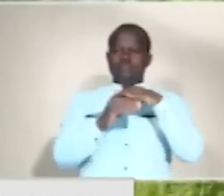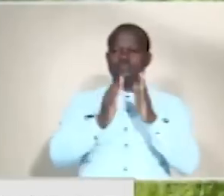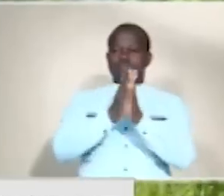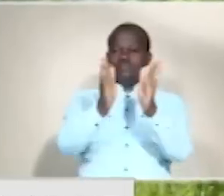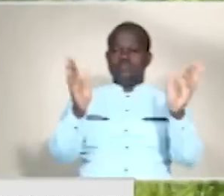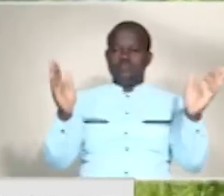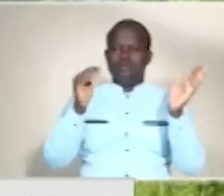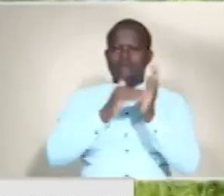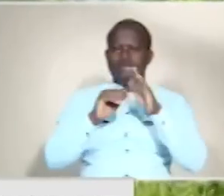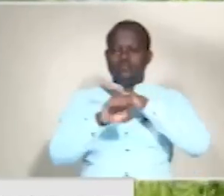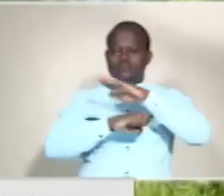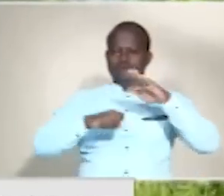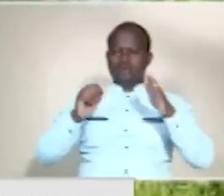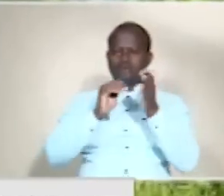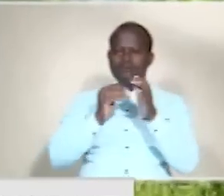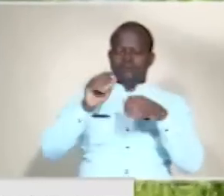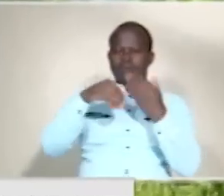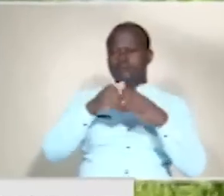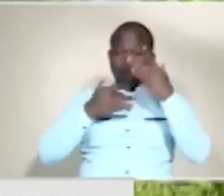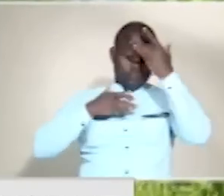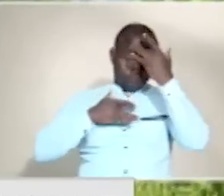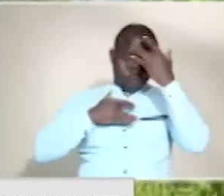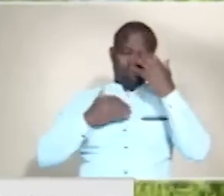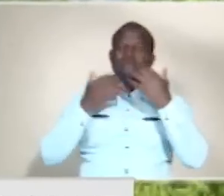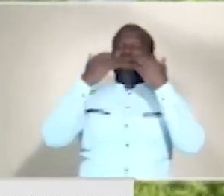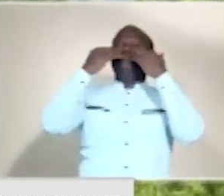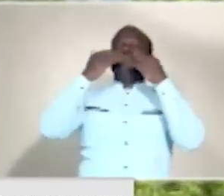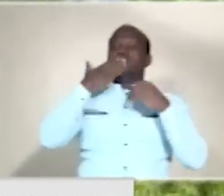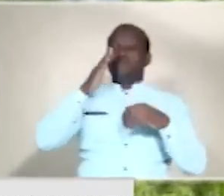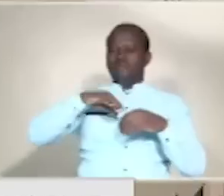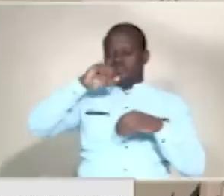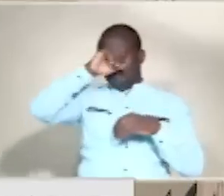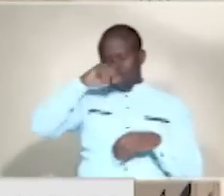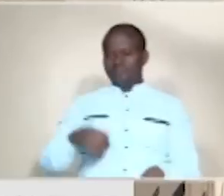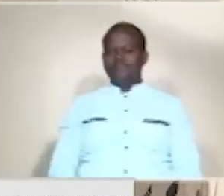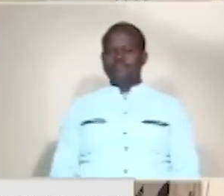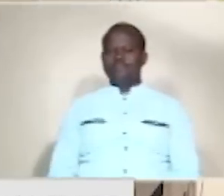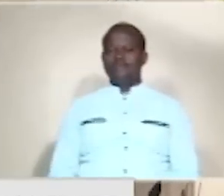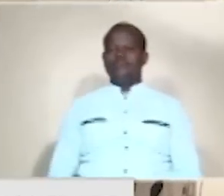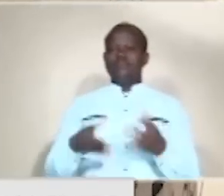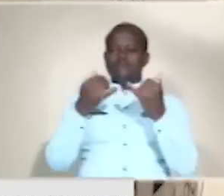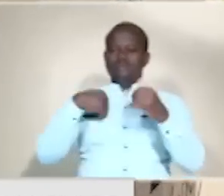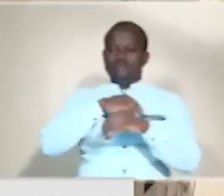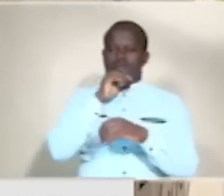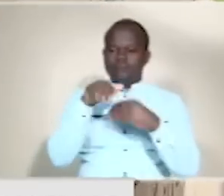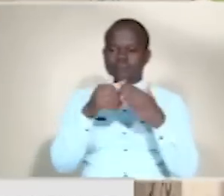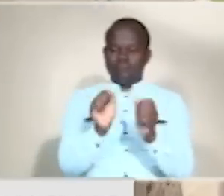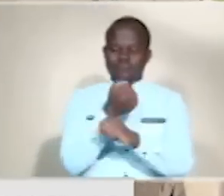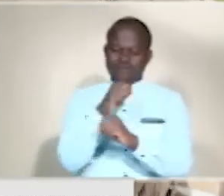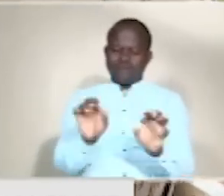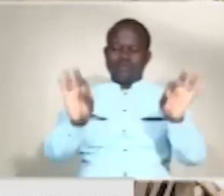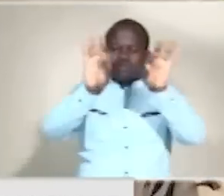cyo kubungabunga ibidukikije no kurwanya za ndwara zo guhumeka ya myotsi. Muri iki gihe benshi ntibabasha kwigondera